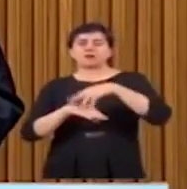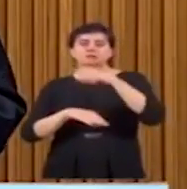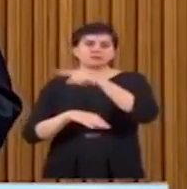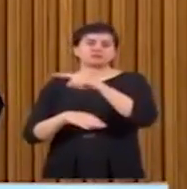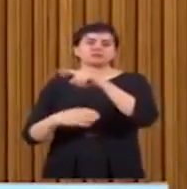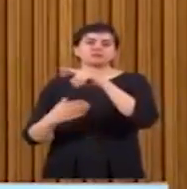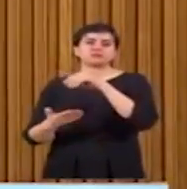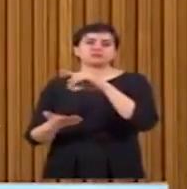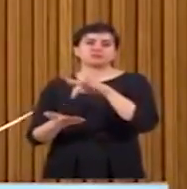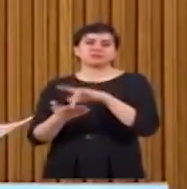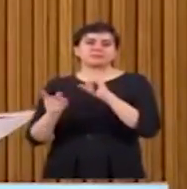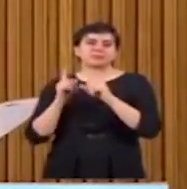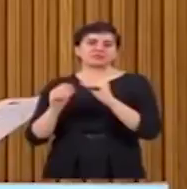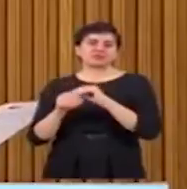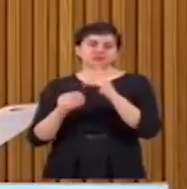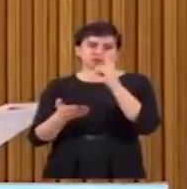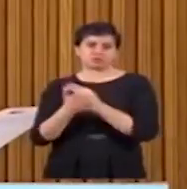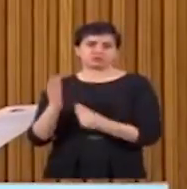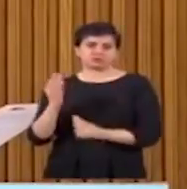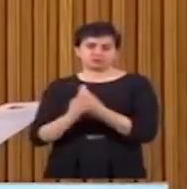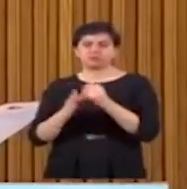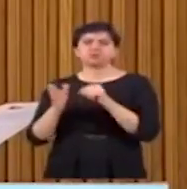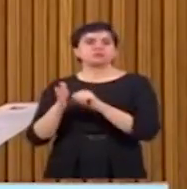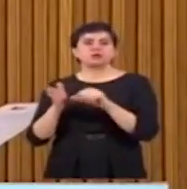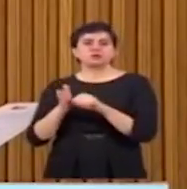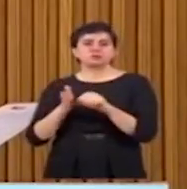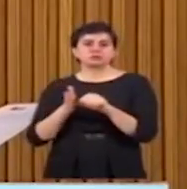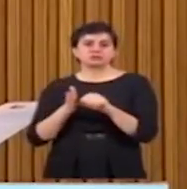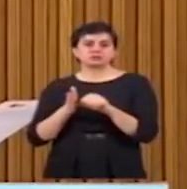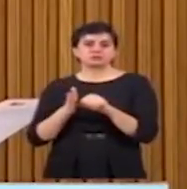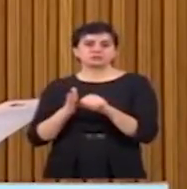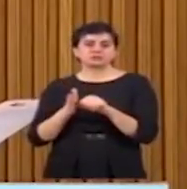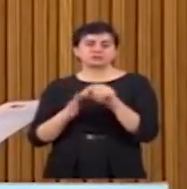Ceza Mahkemesi'nde çıkıyor. Kararın tarihi